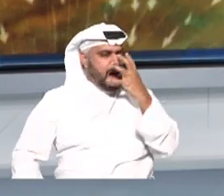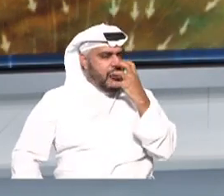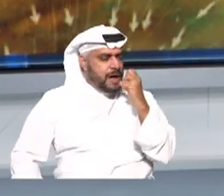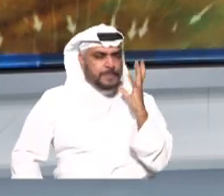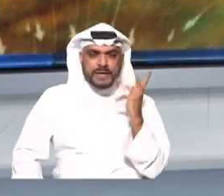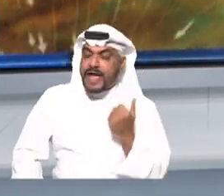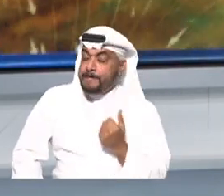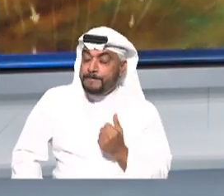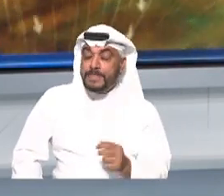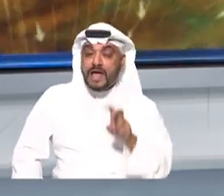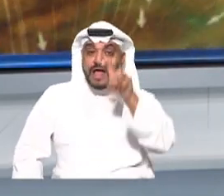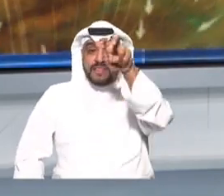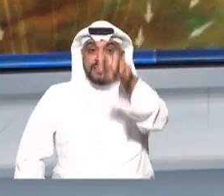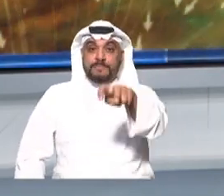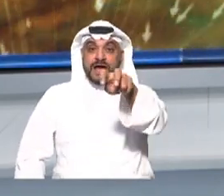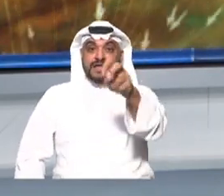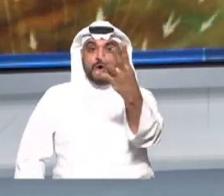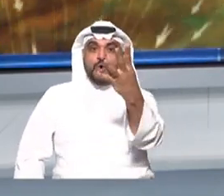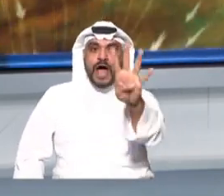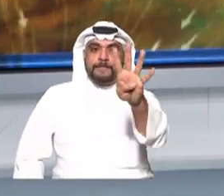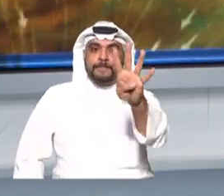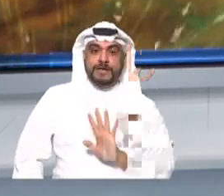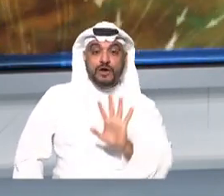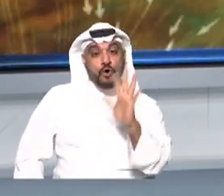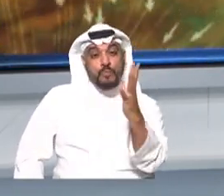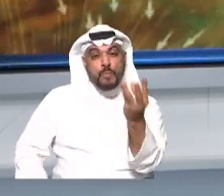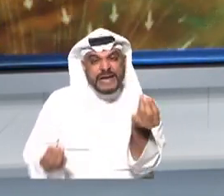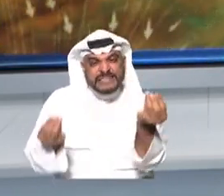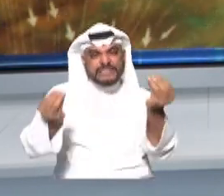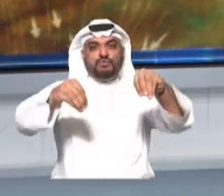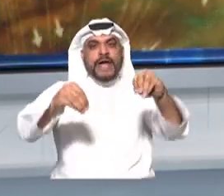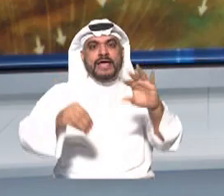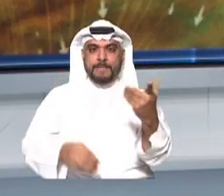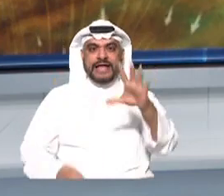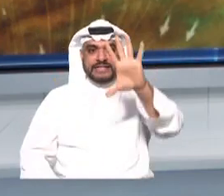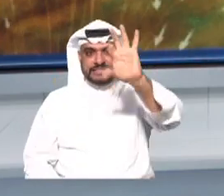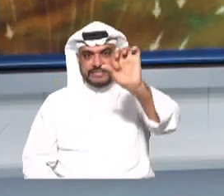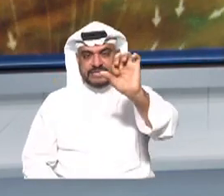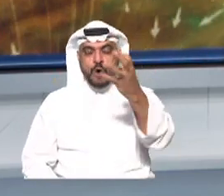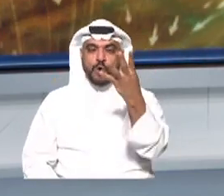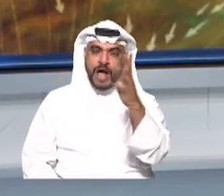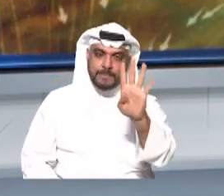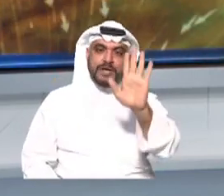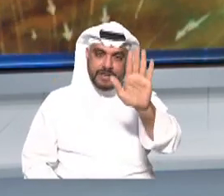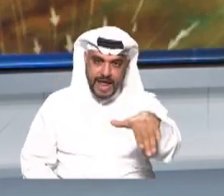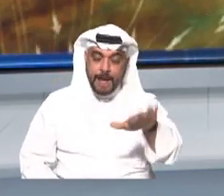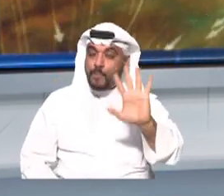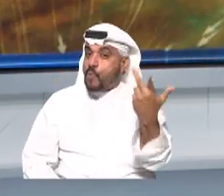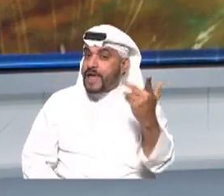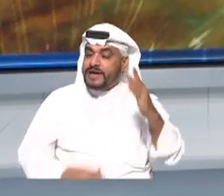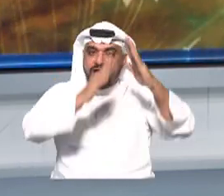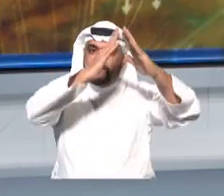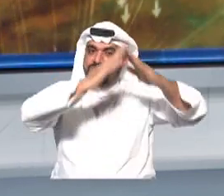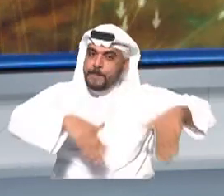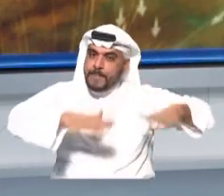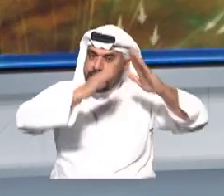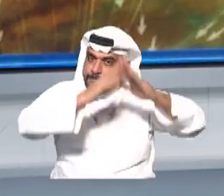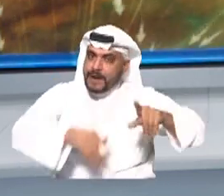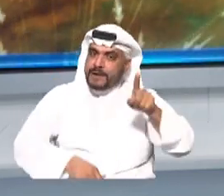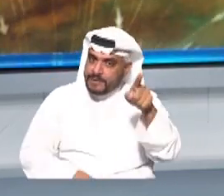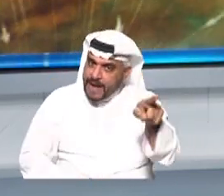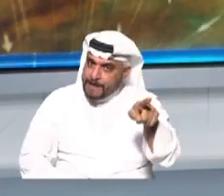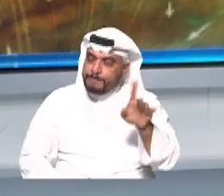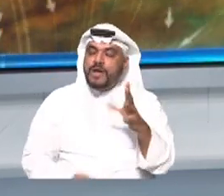إلى 48 درجة مئوية، وقد تزيد عن هذه المعدلات في بعض المناطق الصحراوية والمكشوفة، وأيضا تقل عن